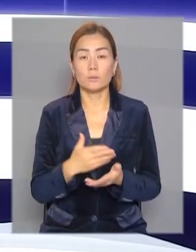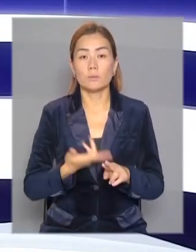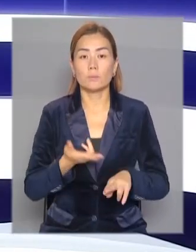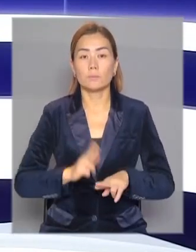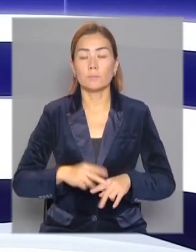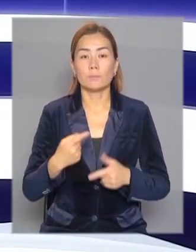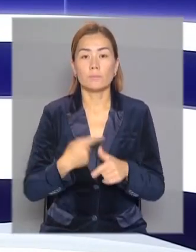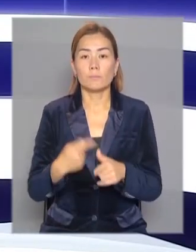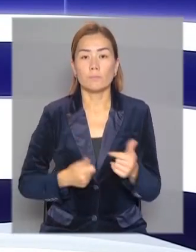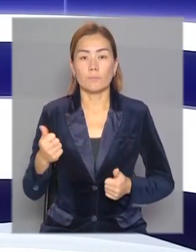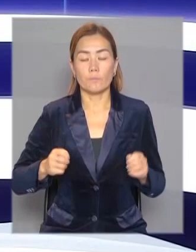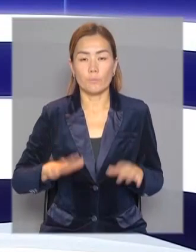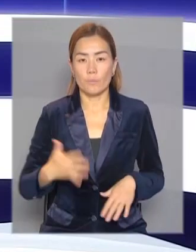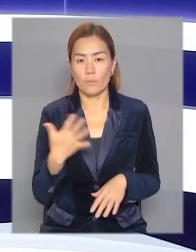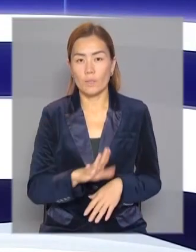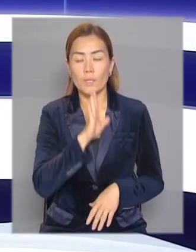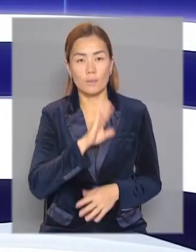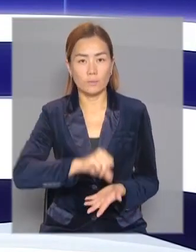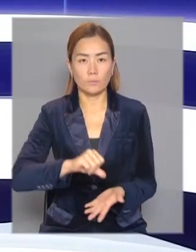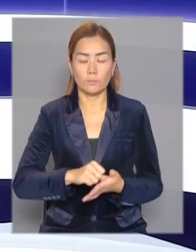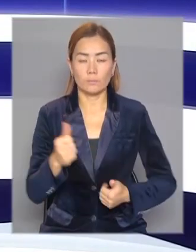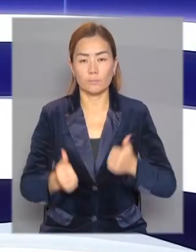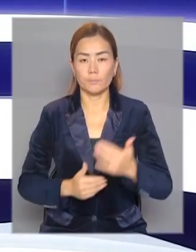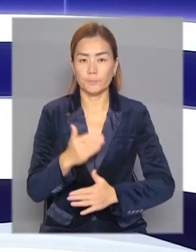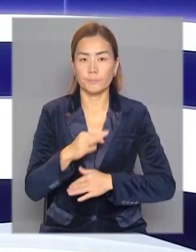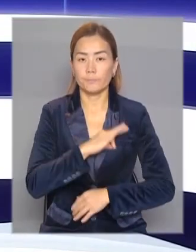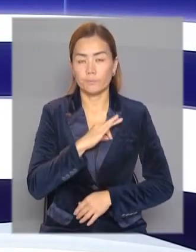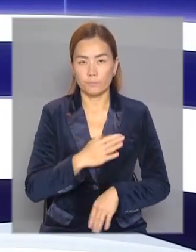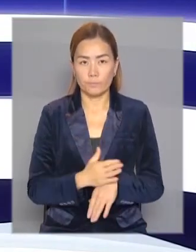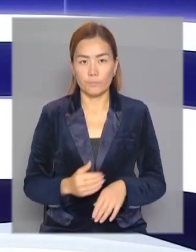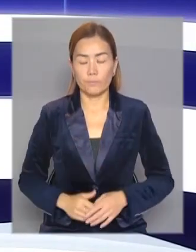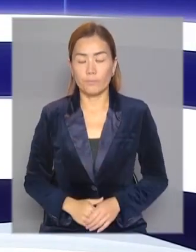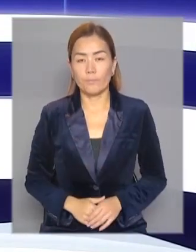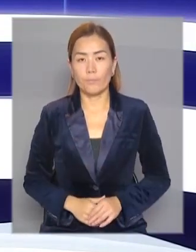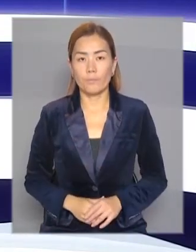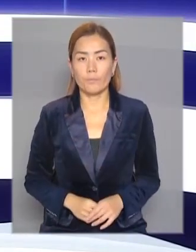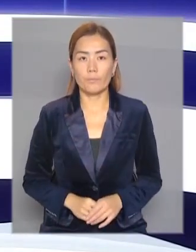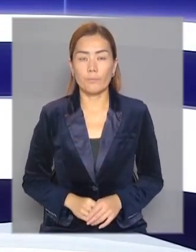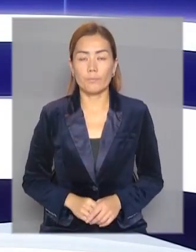бойынша өткен сын сайысына 5 ару қатысып, өз өнерлері мен мүмкіндіктерін ортаға салды.